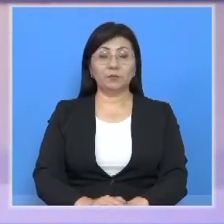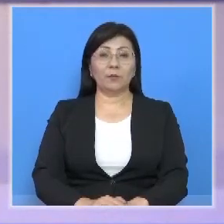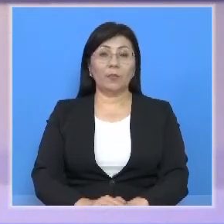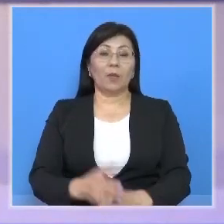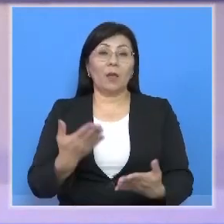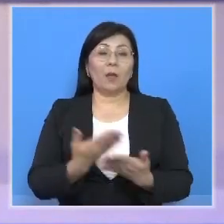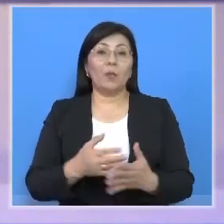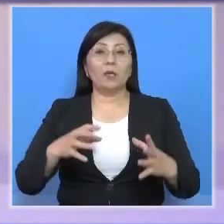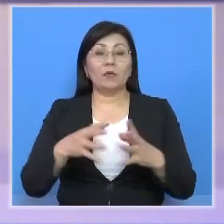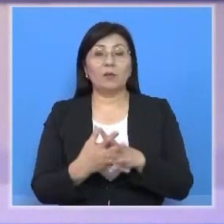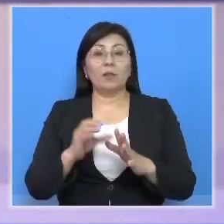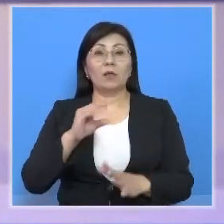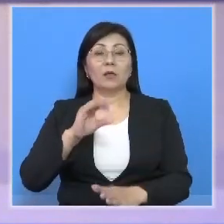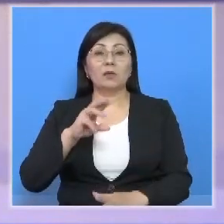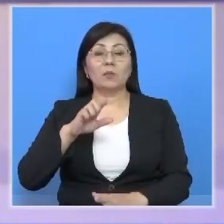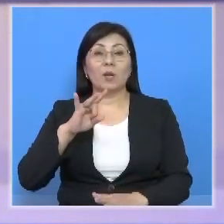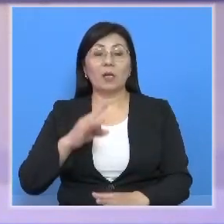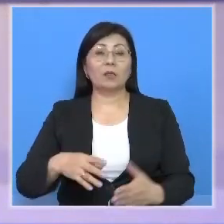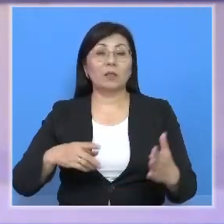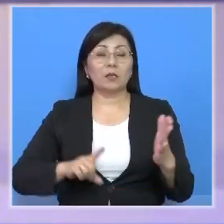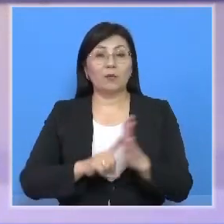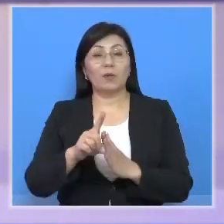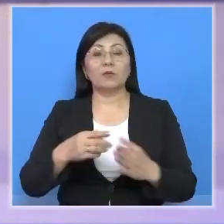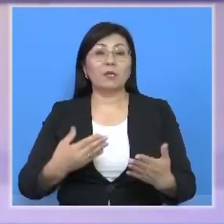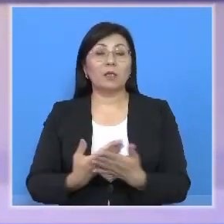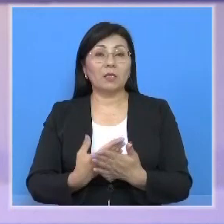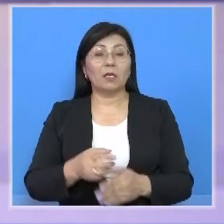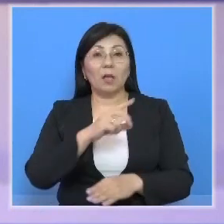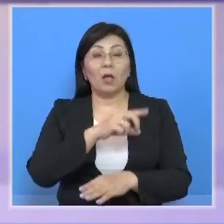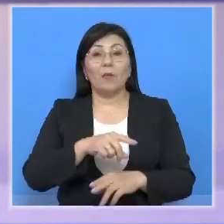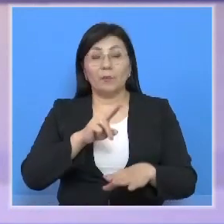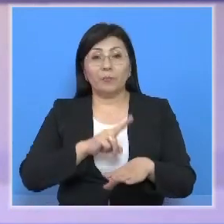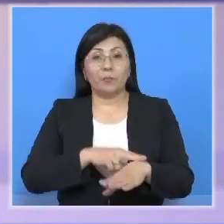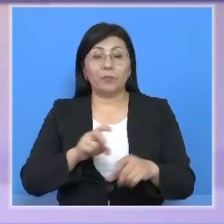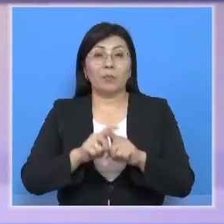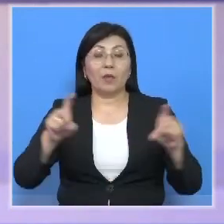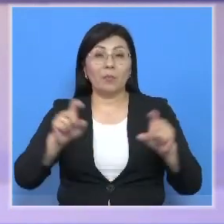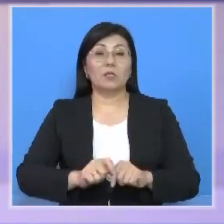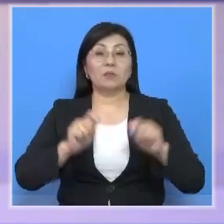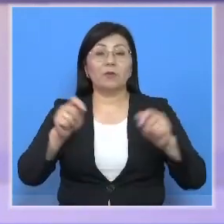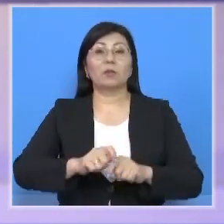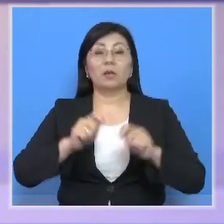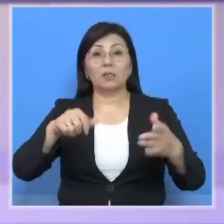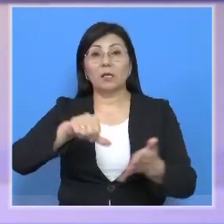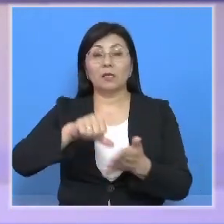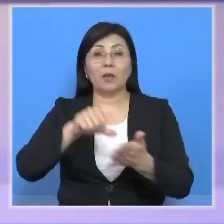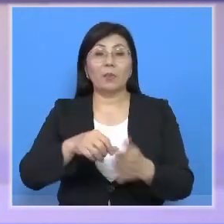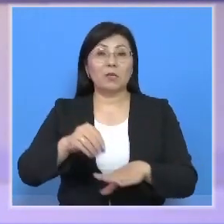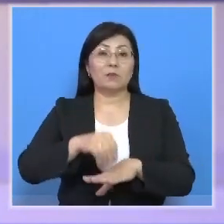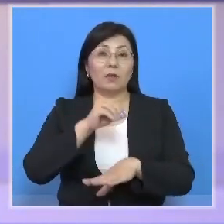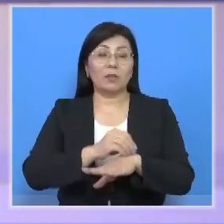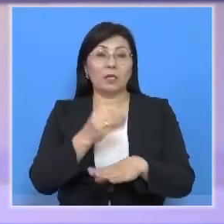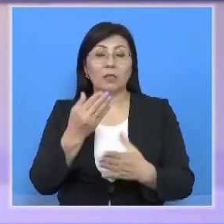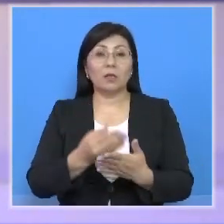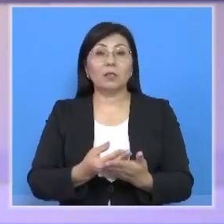В жилом массиве Есета Батыра начал свою работу новый участковый пункт полиции. В церемонии открытия приняли участие Аким области и начальник областного